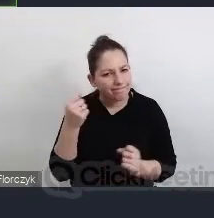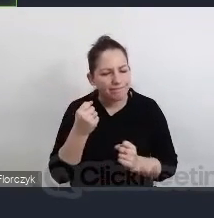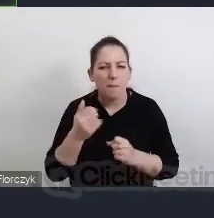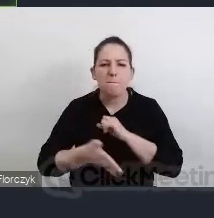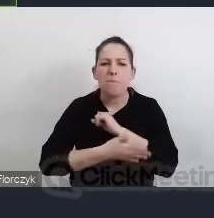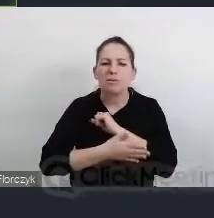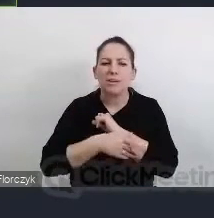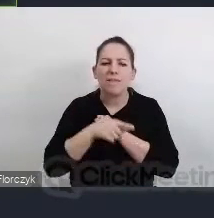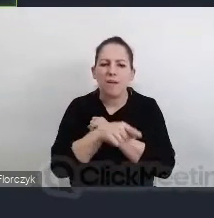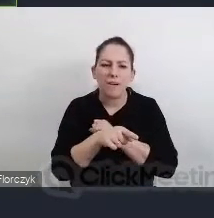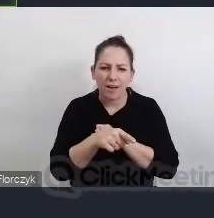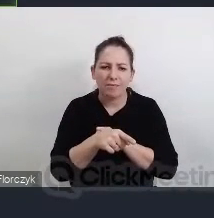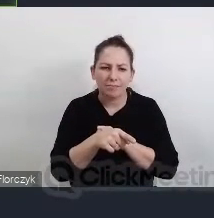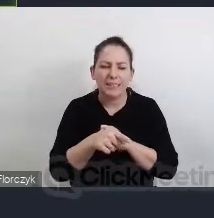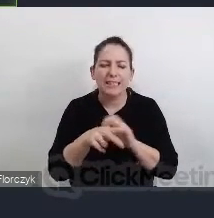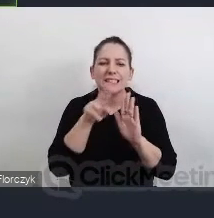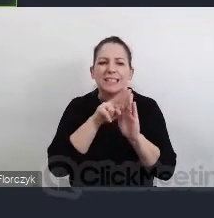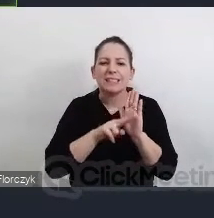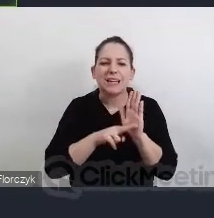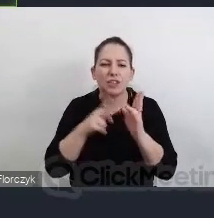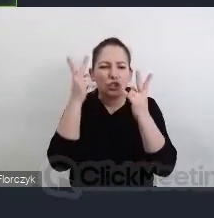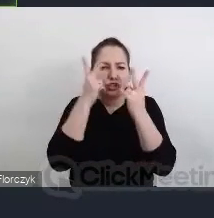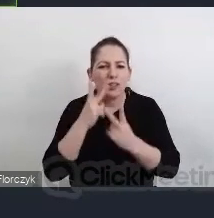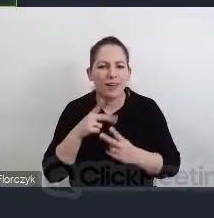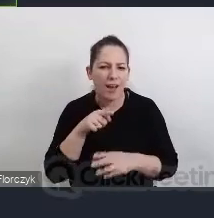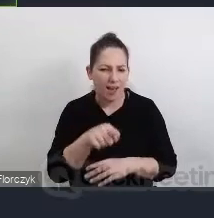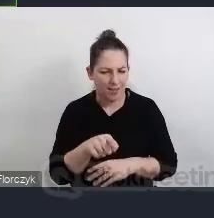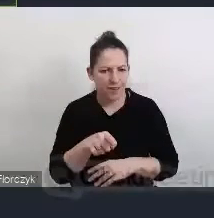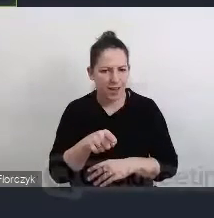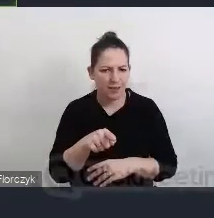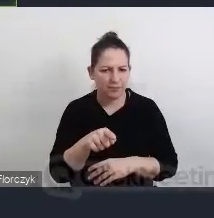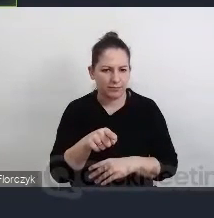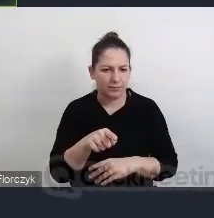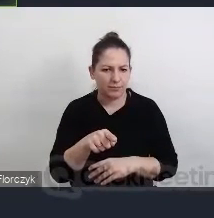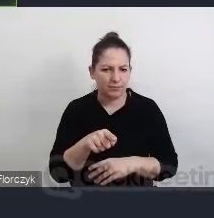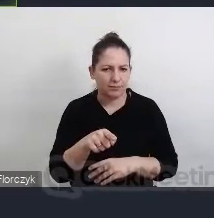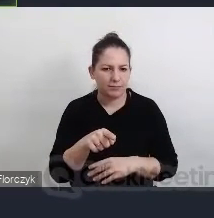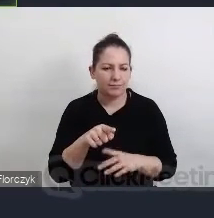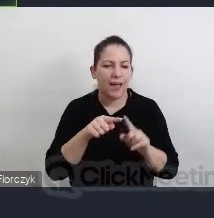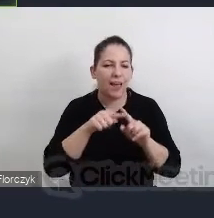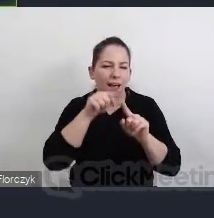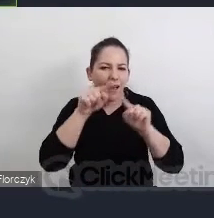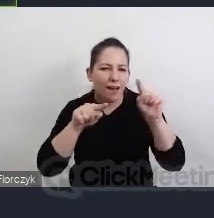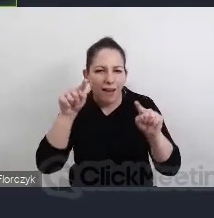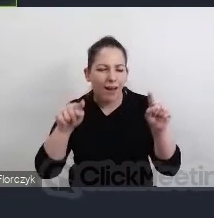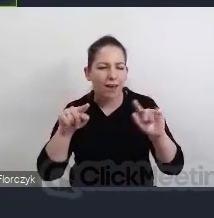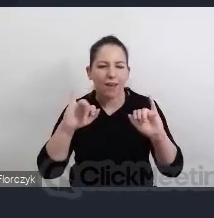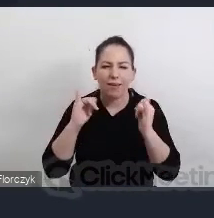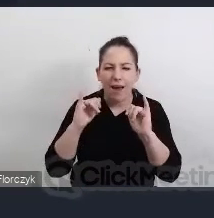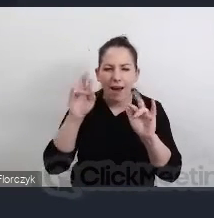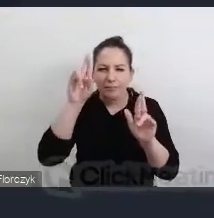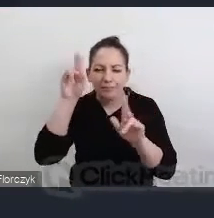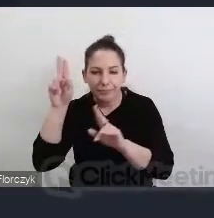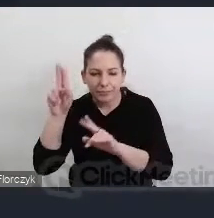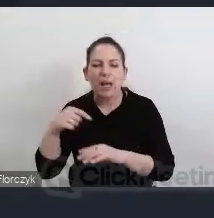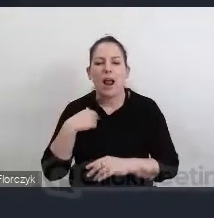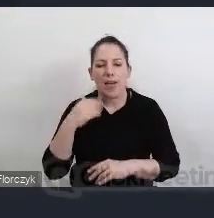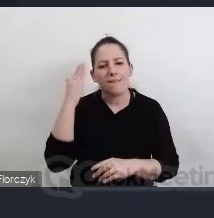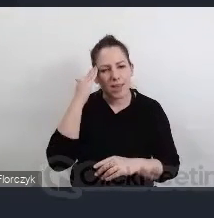podstawowych jak gdyby też zasad czytania tego typu już graficznego prezentowania danych. Ale wiem, że to